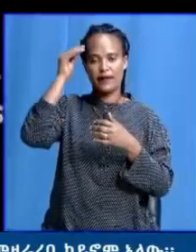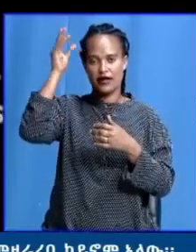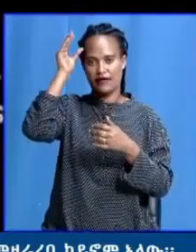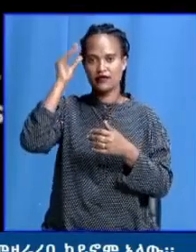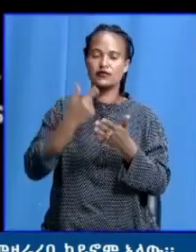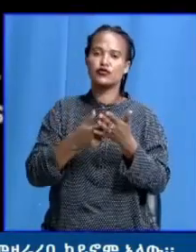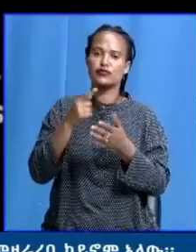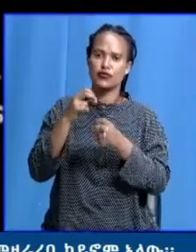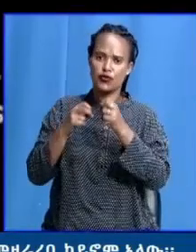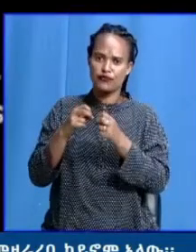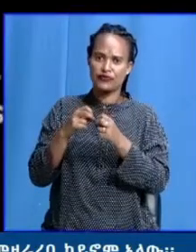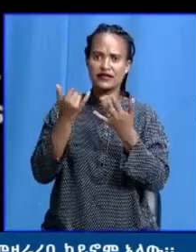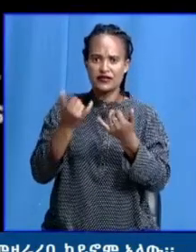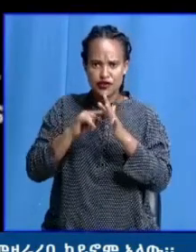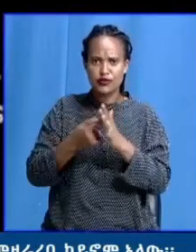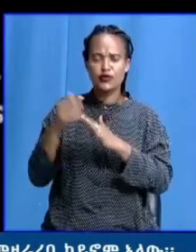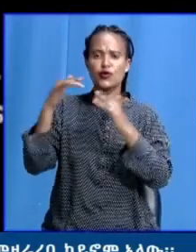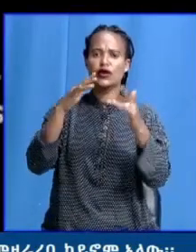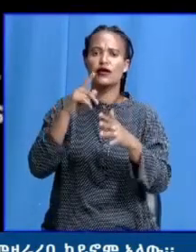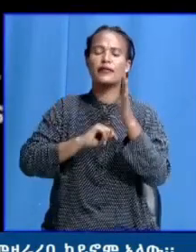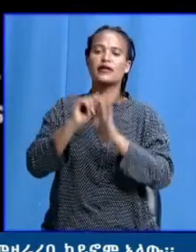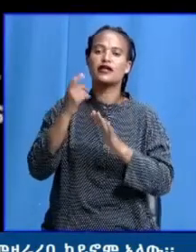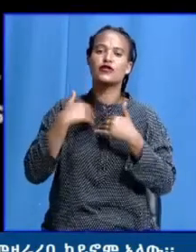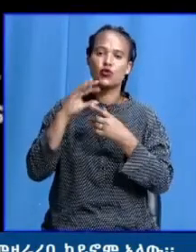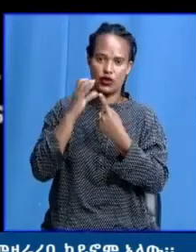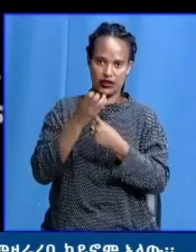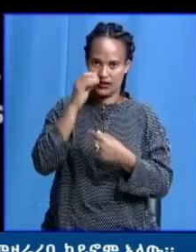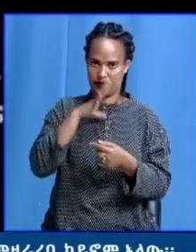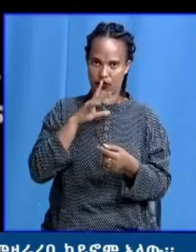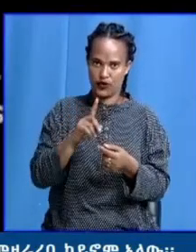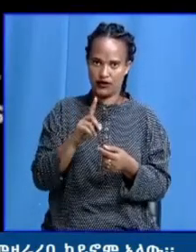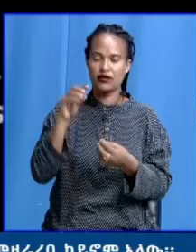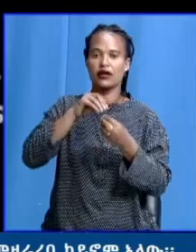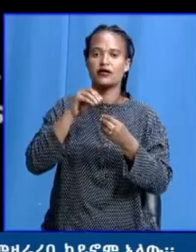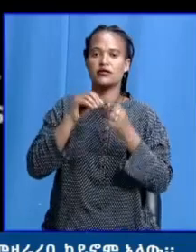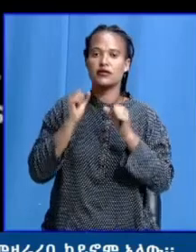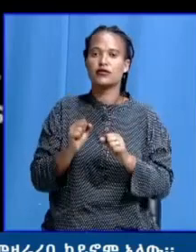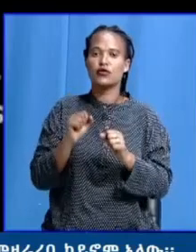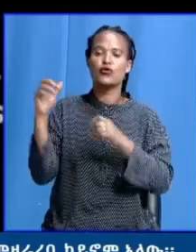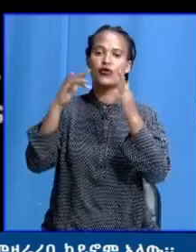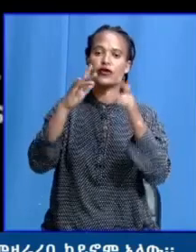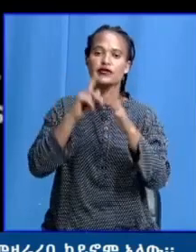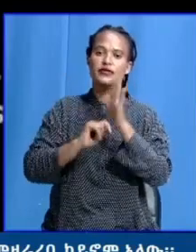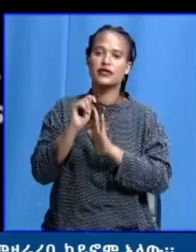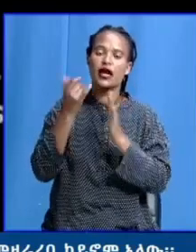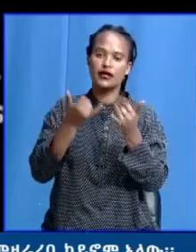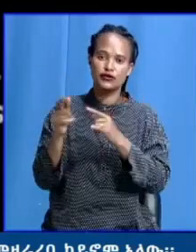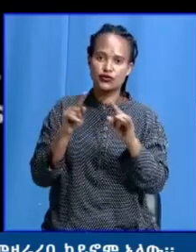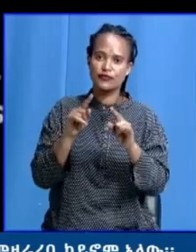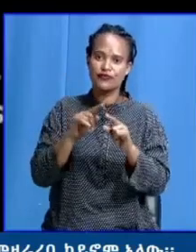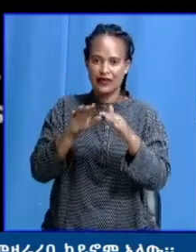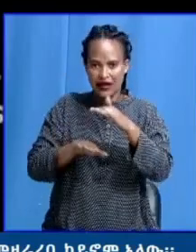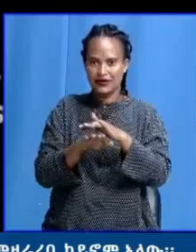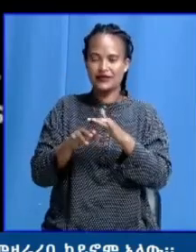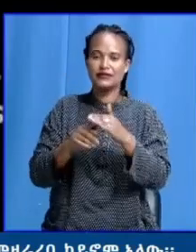ብወገኑ ብዘይከኣዚ ተጀሚሩ ዘሎ ኩናት ኣብ ትግራይ ዘሎ ኩነታት ሰብኣውነት እናተጋደደ ዘኸይ ዘሎ ኩናት ህዝቢ ትግራይ ሕዝውን ኣብ